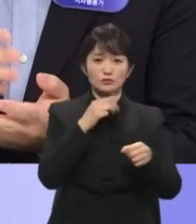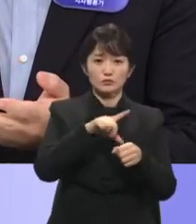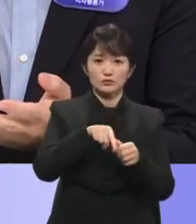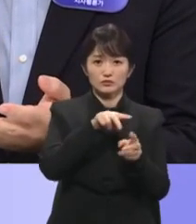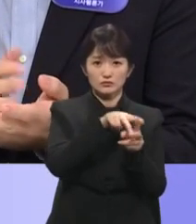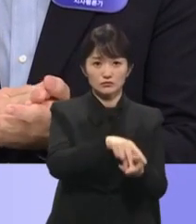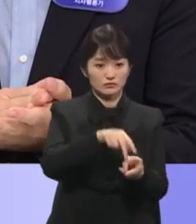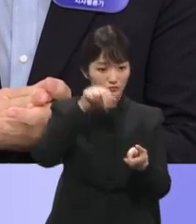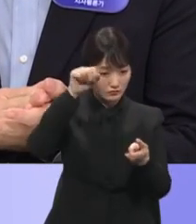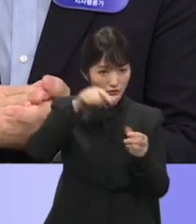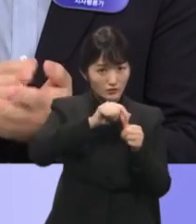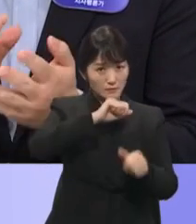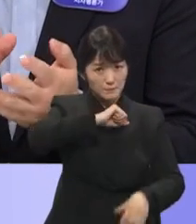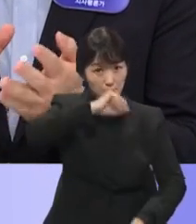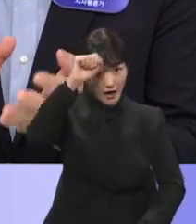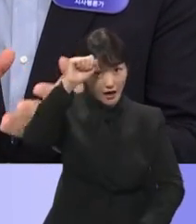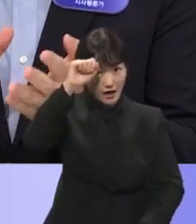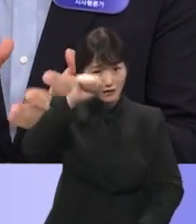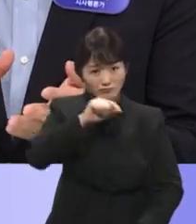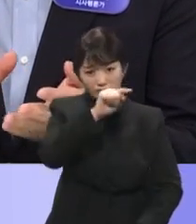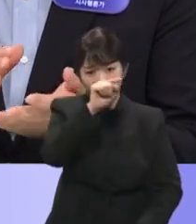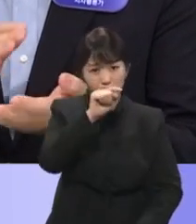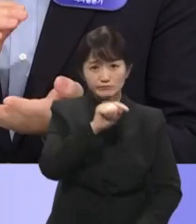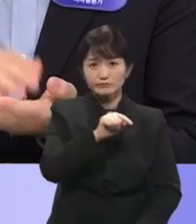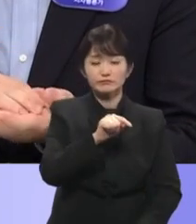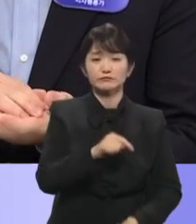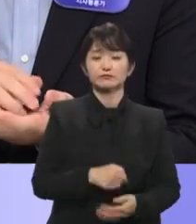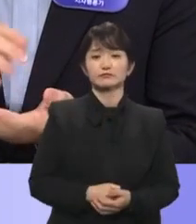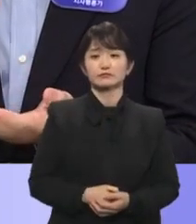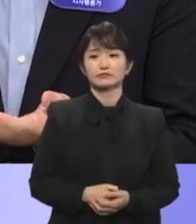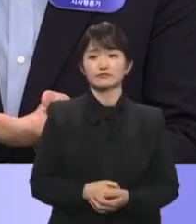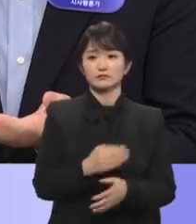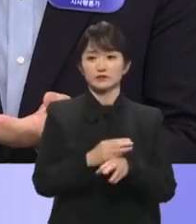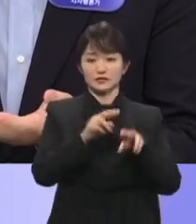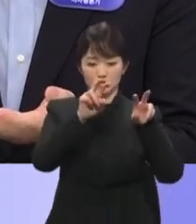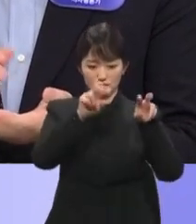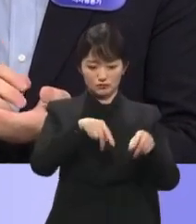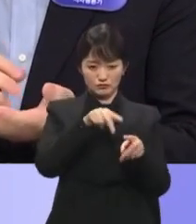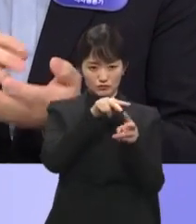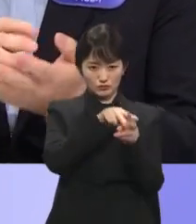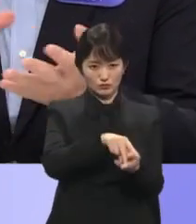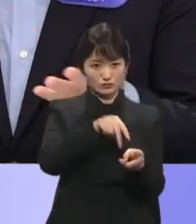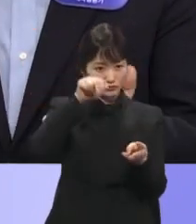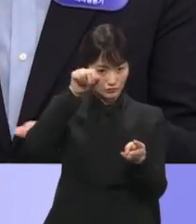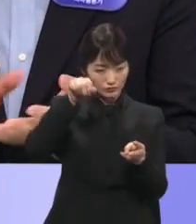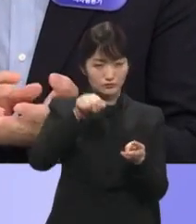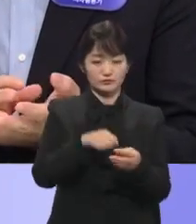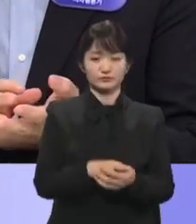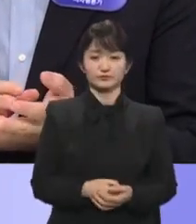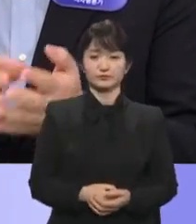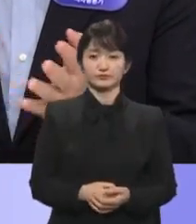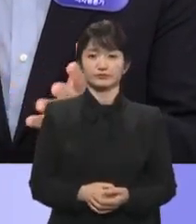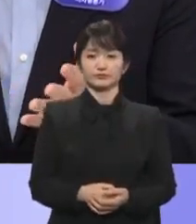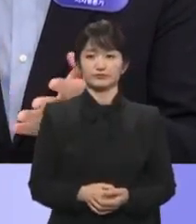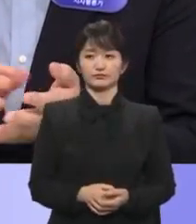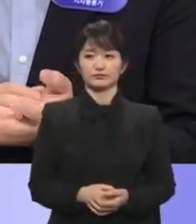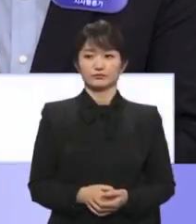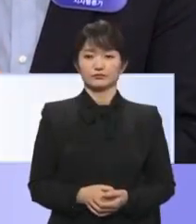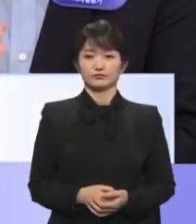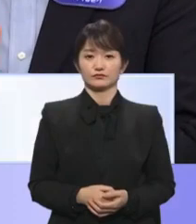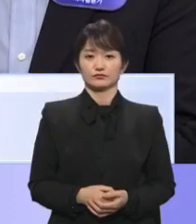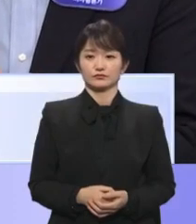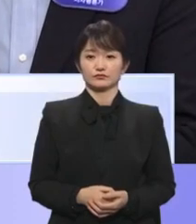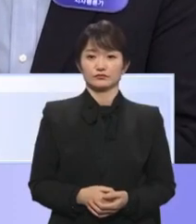출마를 했을 때 당선을 장담하기가 어려운 거 아니냐 그렇다면 그게 무소속 출마이든 또는 요즘에 많이 얘기를 하는 저도 여러 군데서 얘기